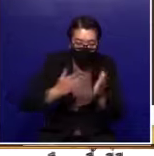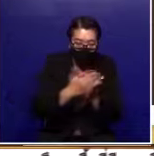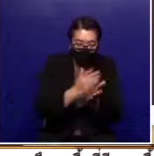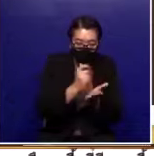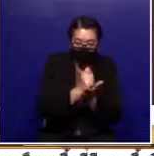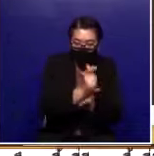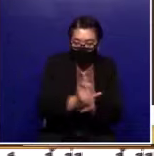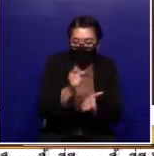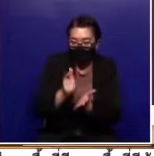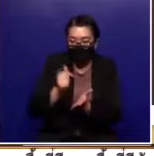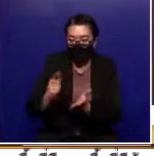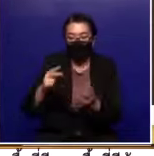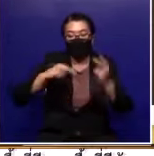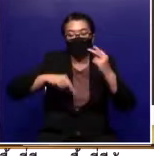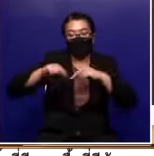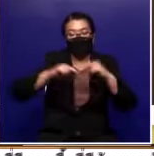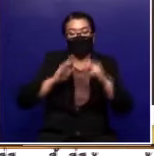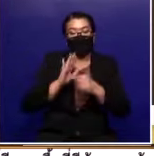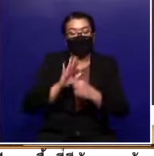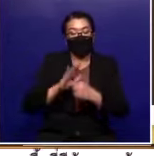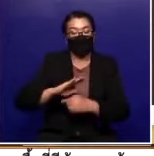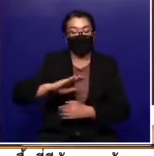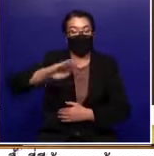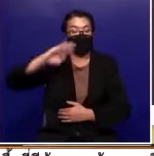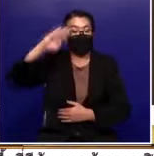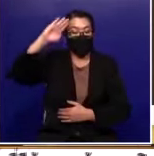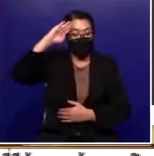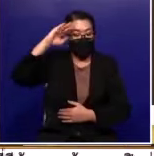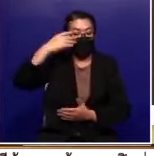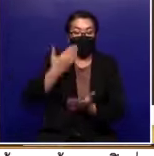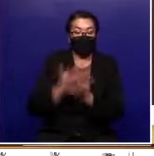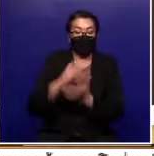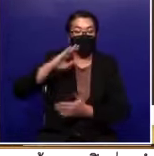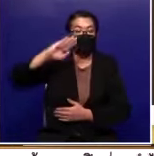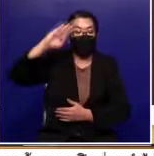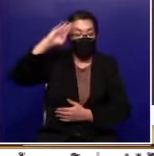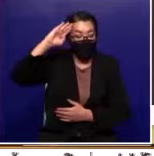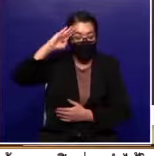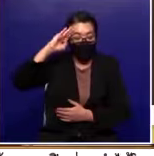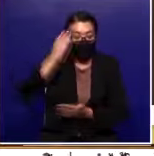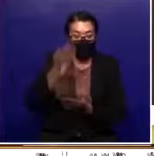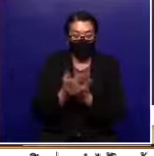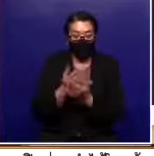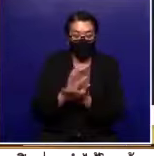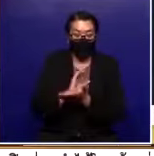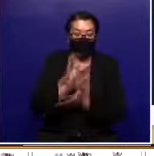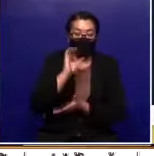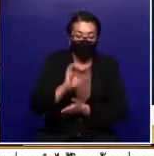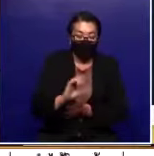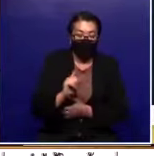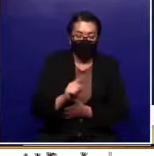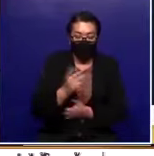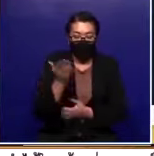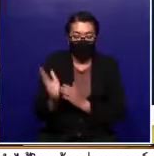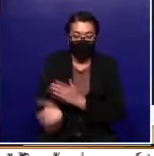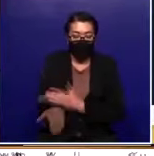มท่านดูนะฮะไม่เห็นชีวิตประชาชนจัดทำงบประมาณอย่างที่เพื่อนสมาชิกได้อภิปรายไปตั้งแต่ช่